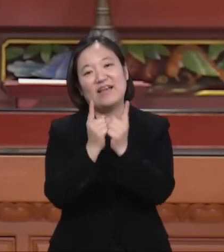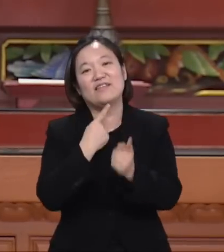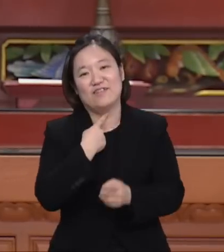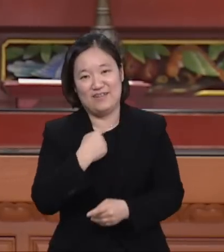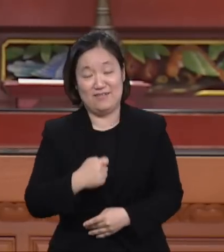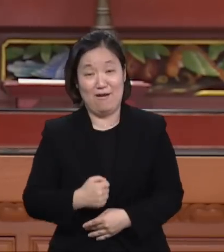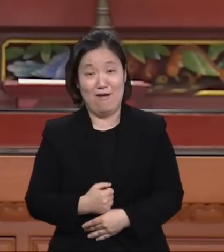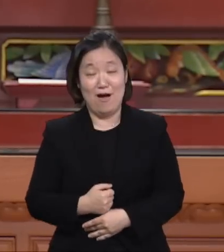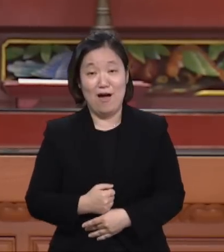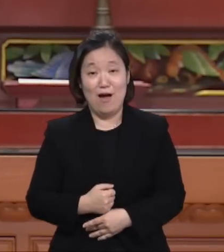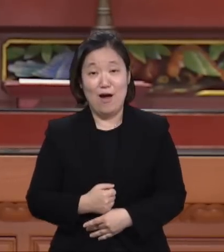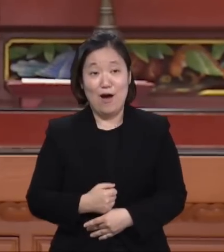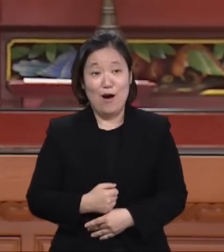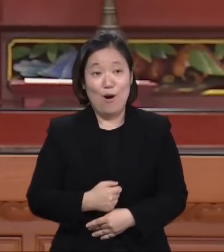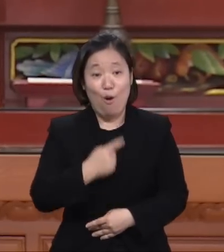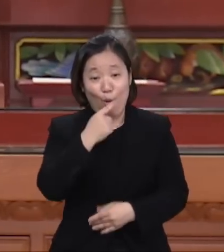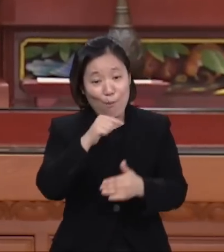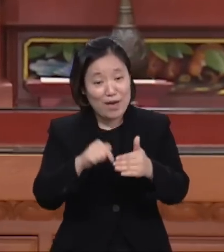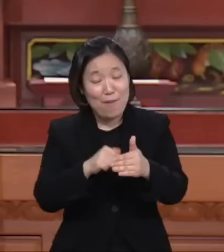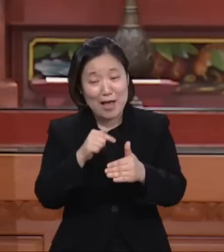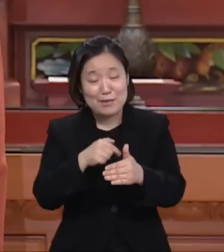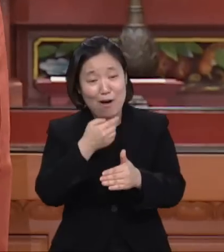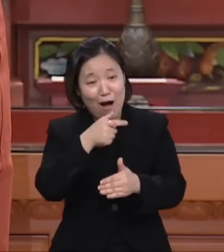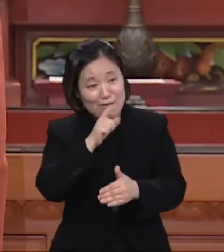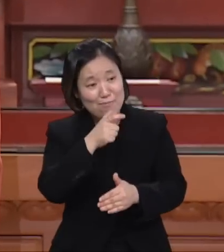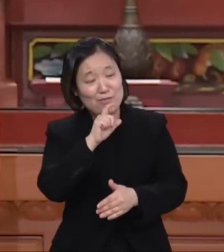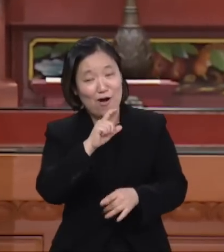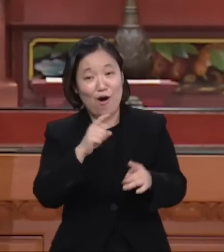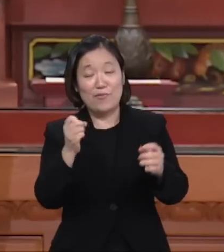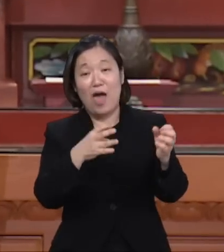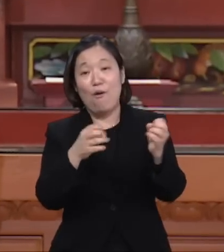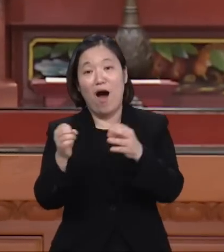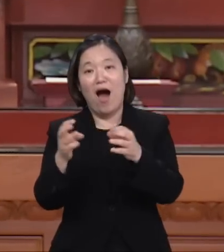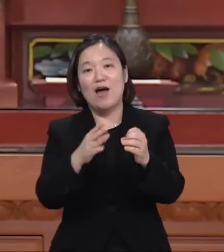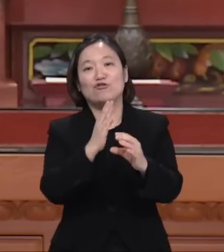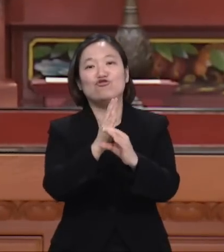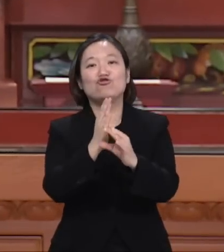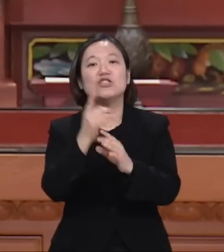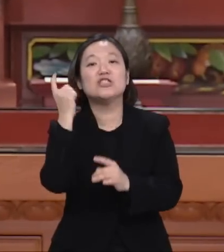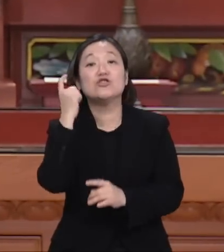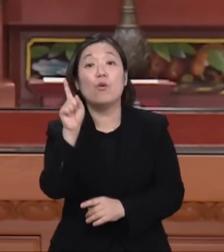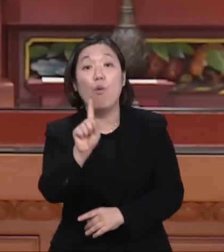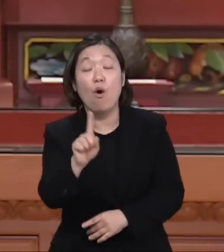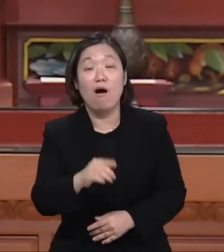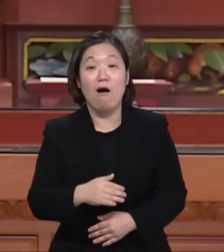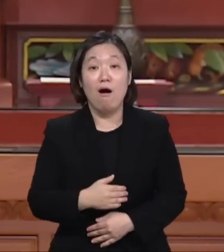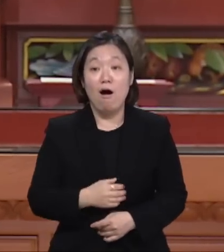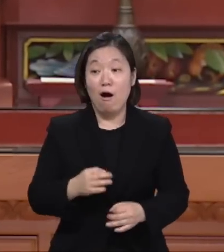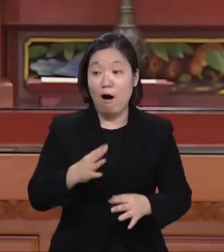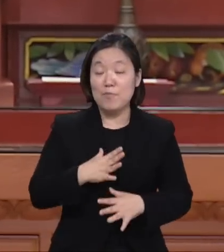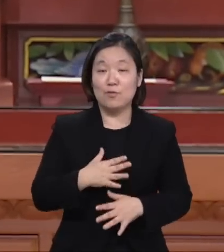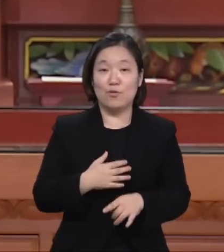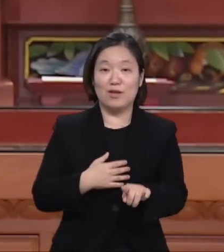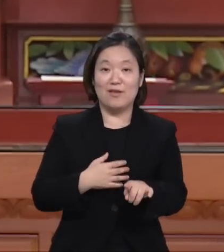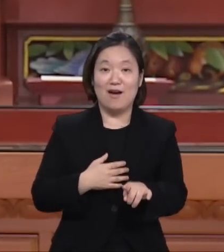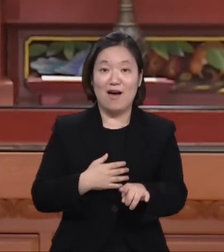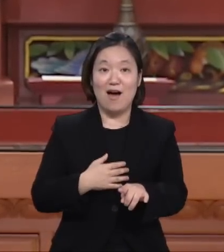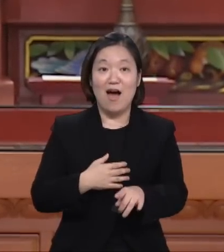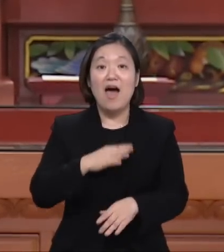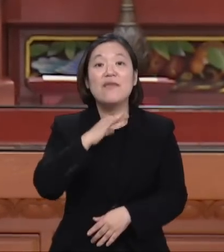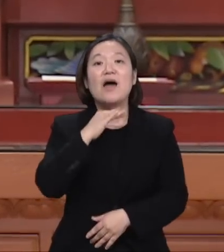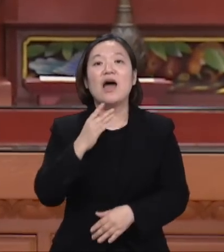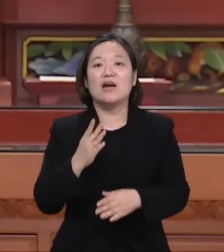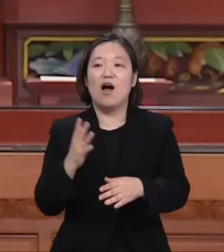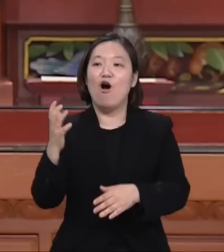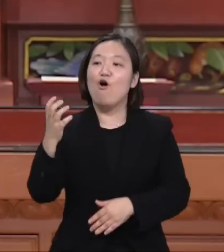대화를 나누는데 제가 또 깜짝 놀란게 연세가 9 너무 쓴 거예요 근데 제가 왜